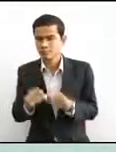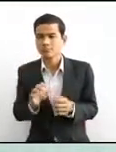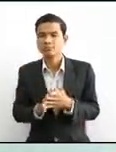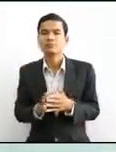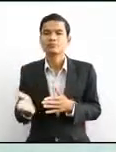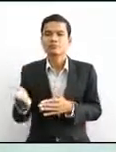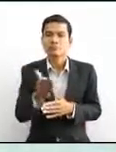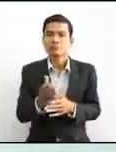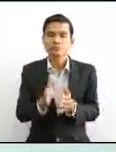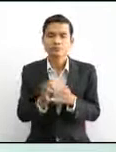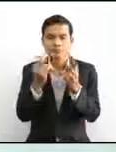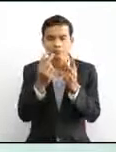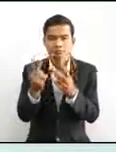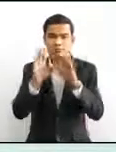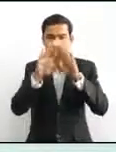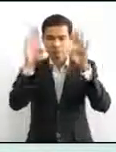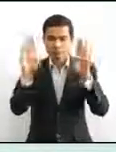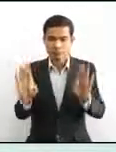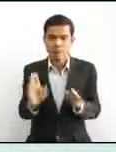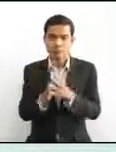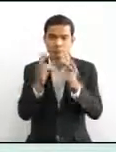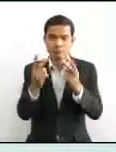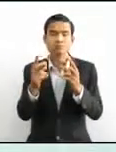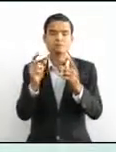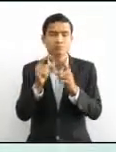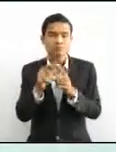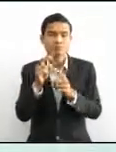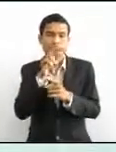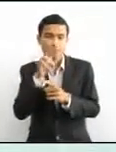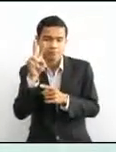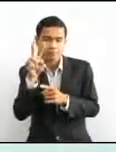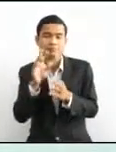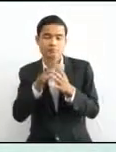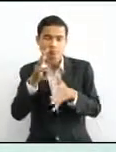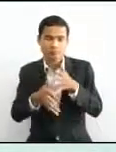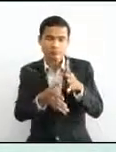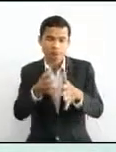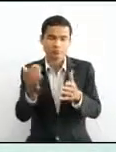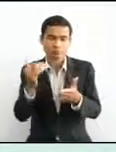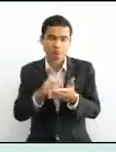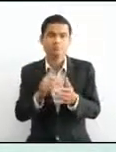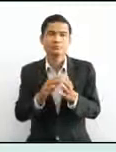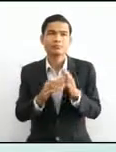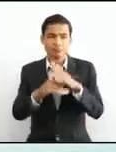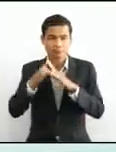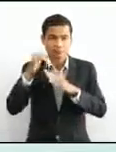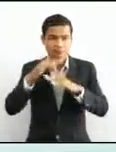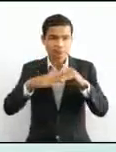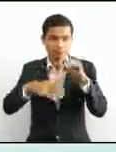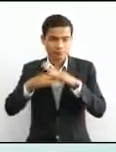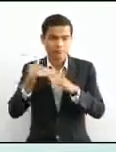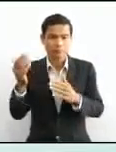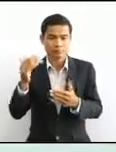lấy con đừng ớt khỉa. Cửa lệnh mà đạc khiến. Hai án biết xóm nòng chìa mùi này cửa mánh tiết ná. Xóm nòng.